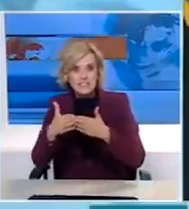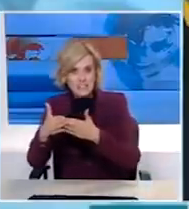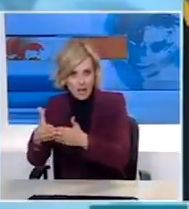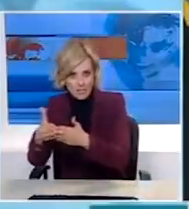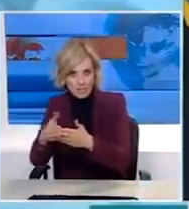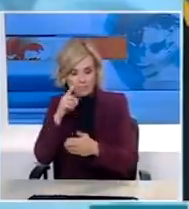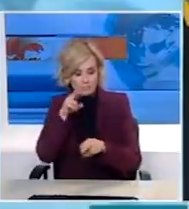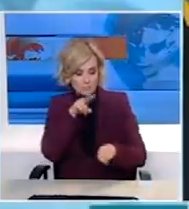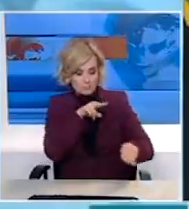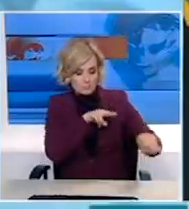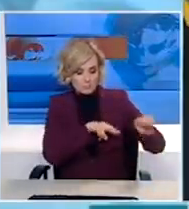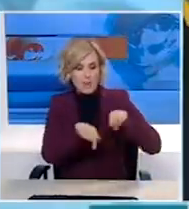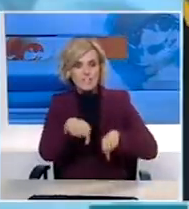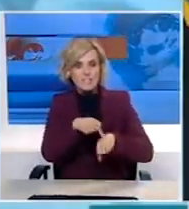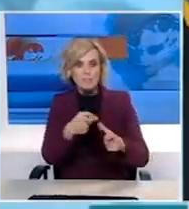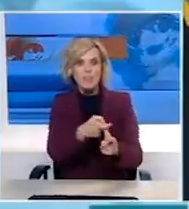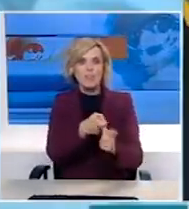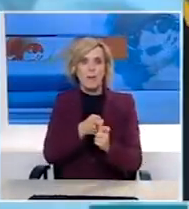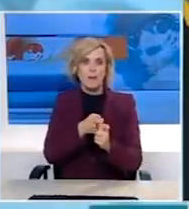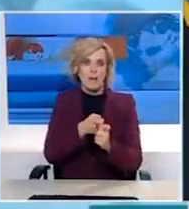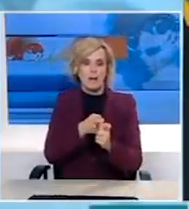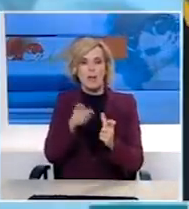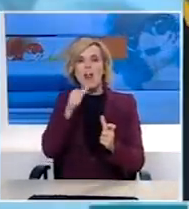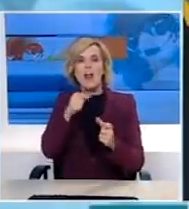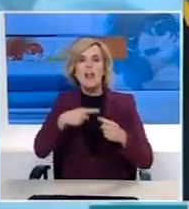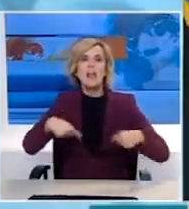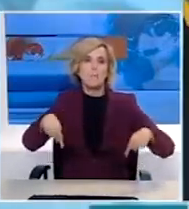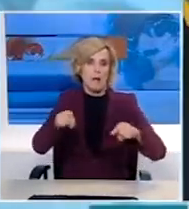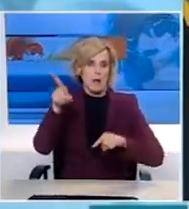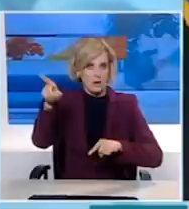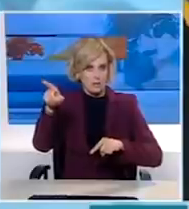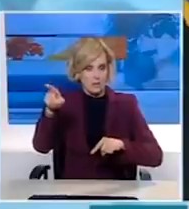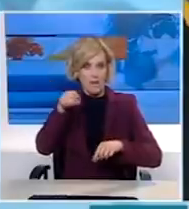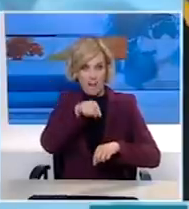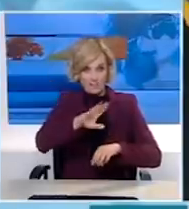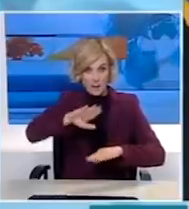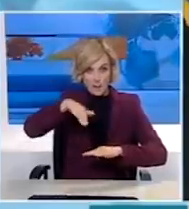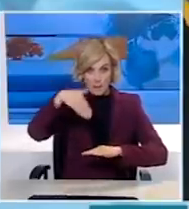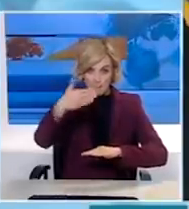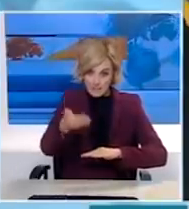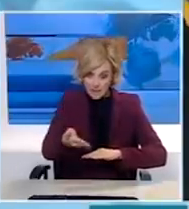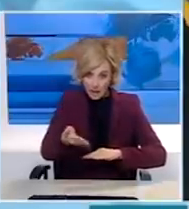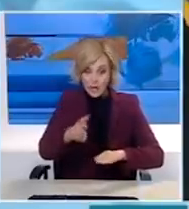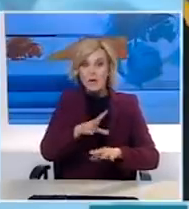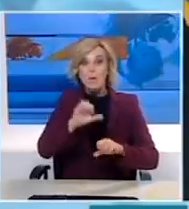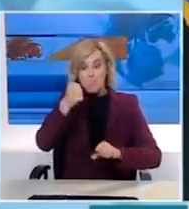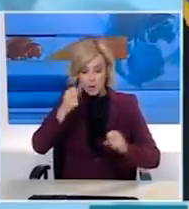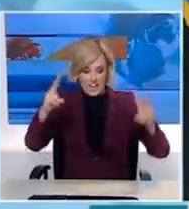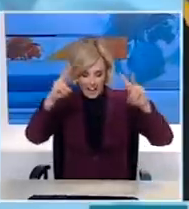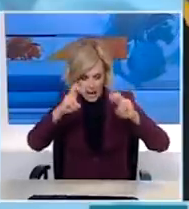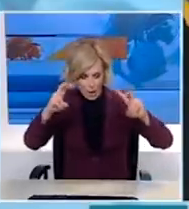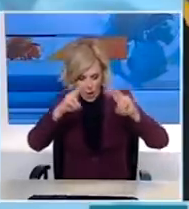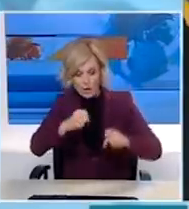την επιτήρηση λιμενικής αρχής, ενώ τα υπόλοιπα σκάφη που θα φυθούν στη χώρα μας θα οδηγηθούν στην ίδια εγκατάσταση για τη διενέργεια των αναγκαίων